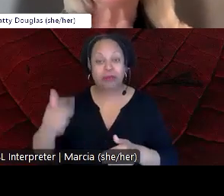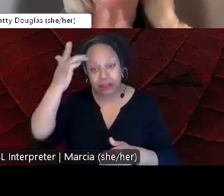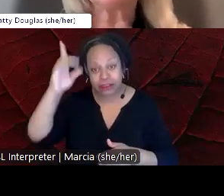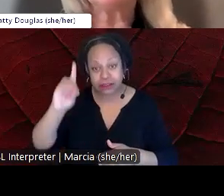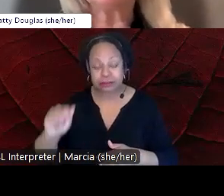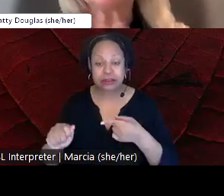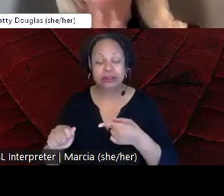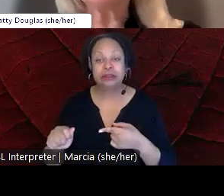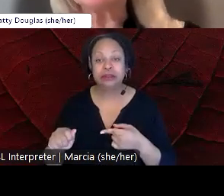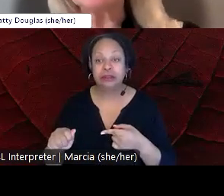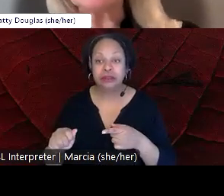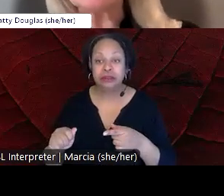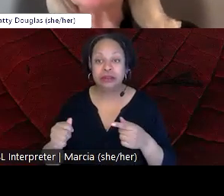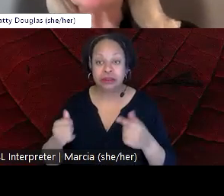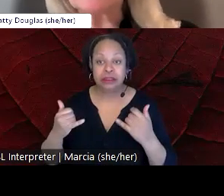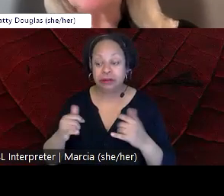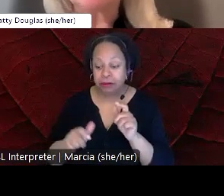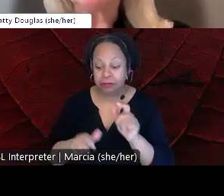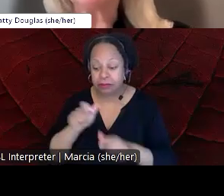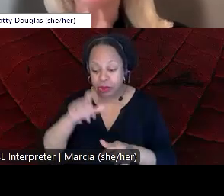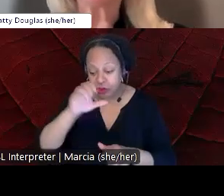la neurodivergence, l'autisme et d'autres